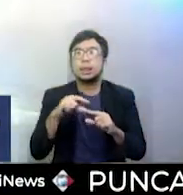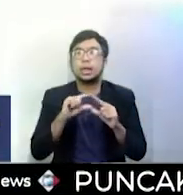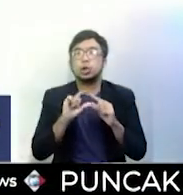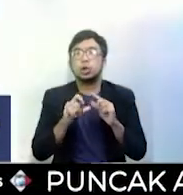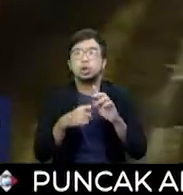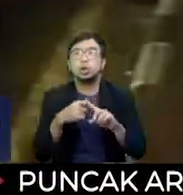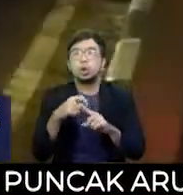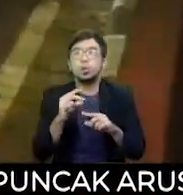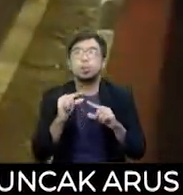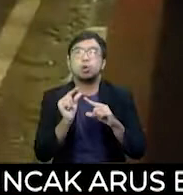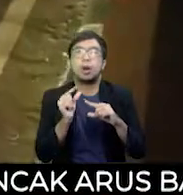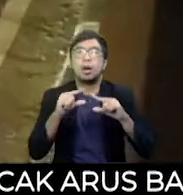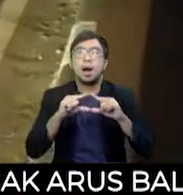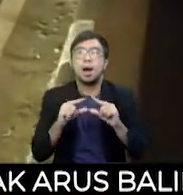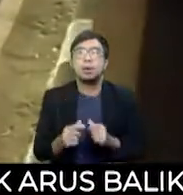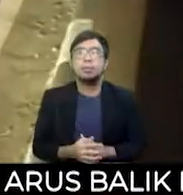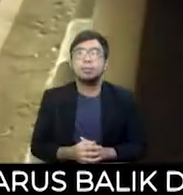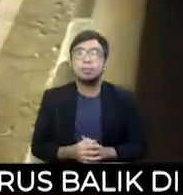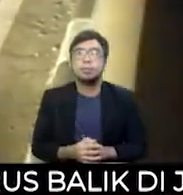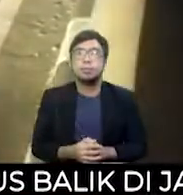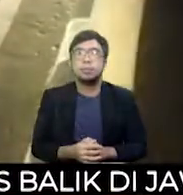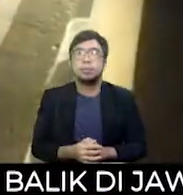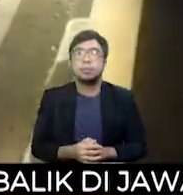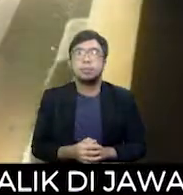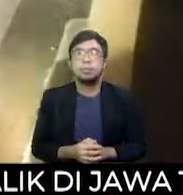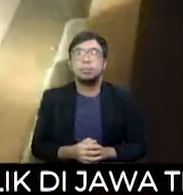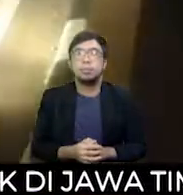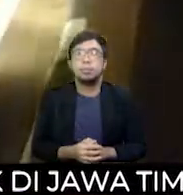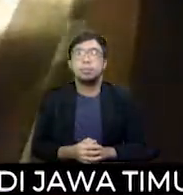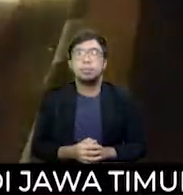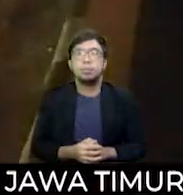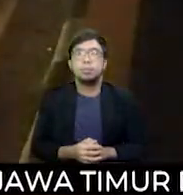Pantura. Dari Karawang dan Cirebon, Jawa Barat, kontributor iNews melaporkan.